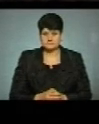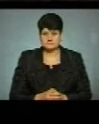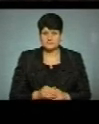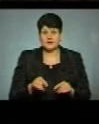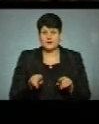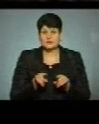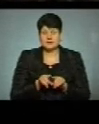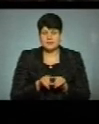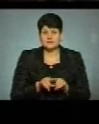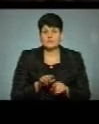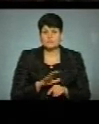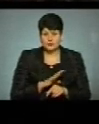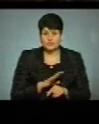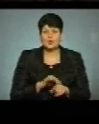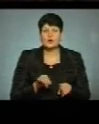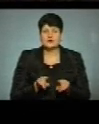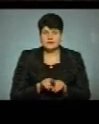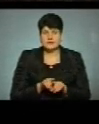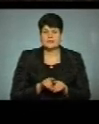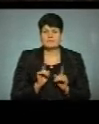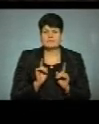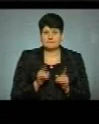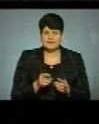Отаким, таким він був і таким він